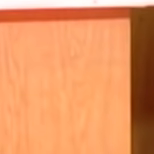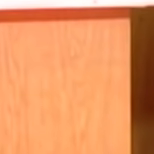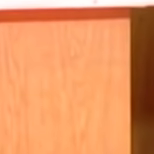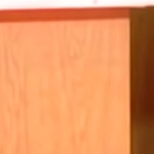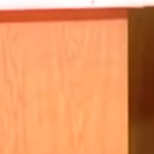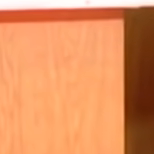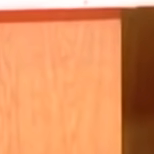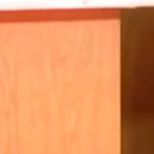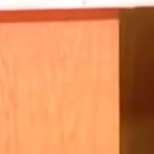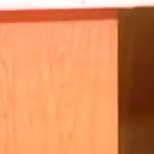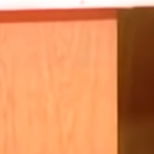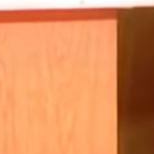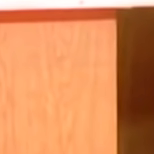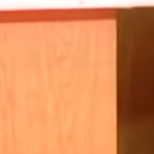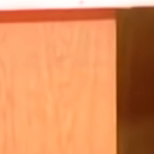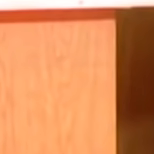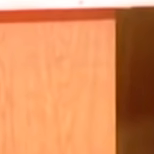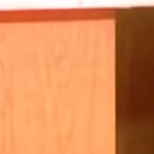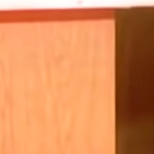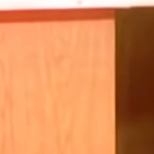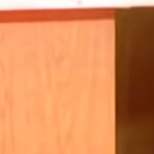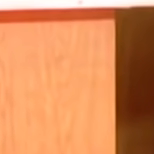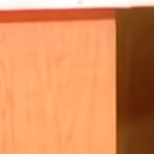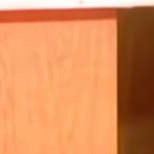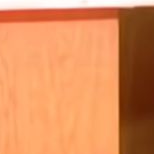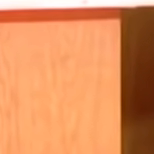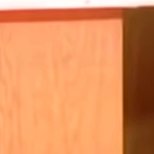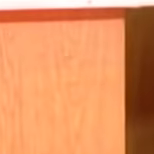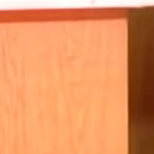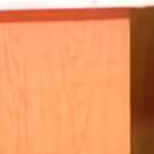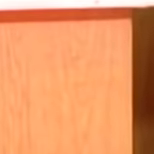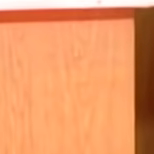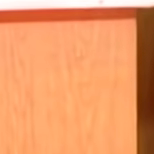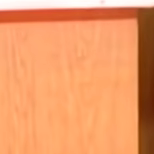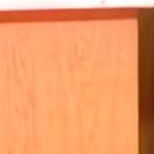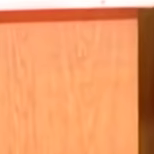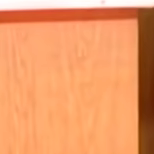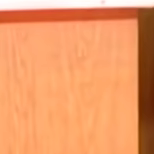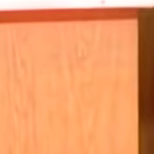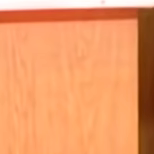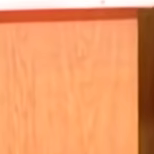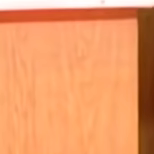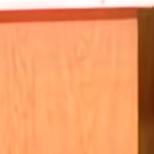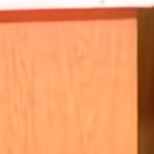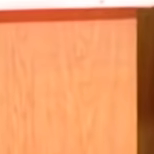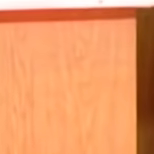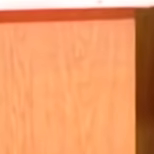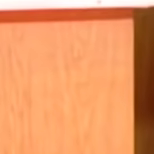I-click lang ang subscribe button. At sa mga kapuso abroad, maaari kaming masubaybayan